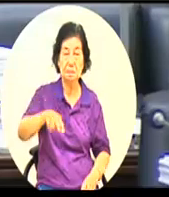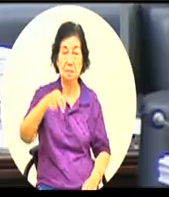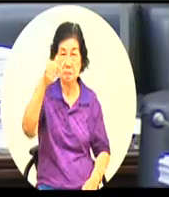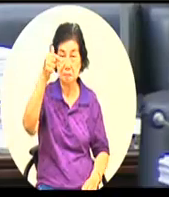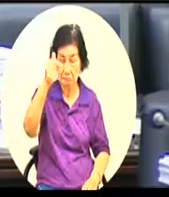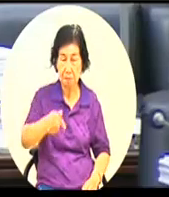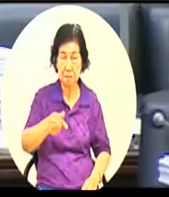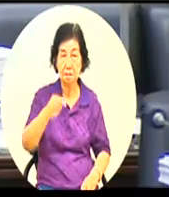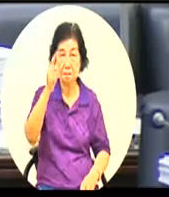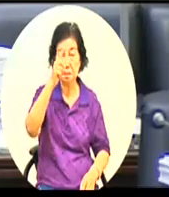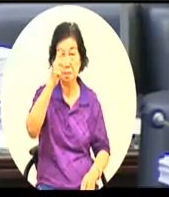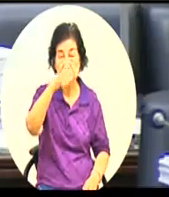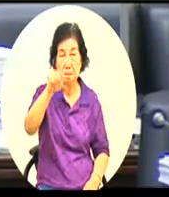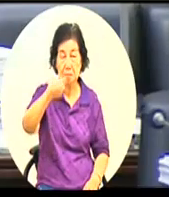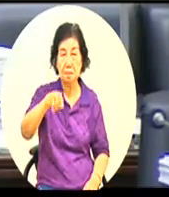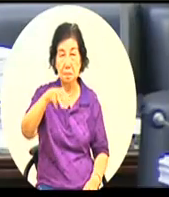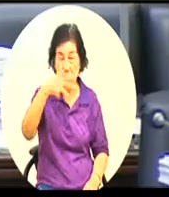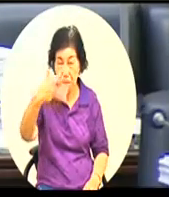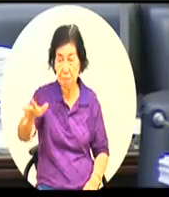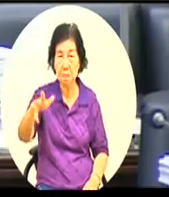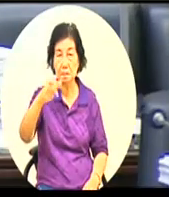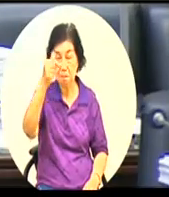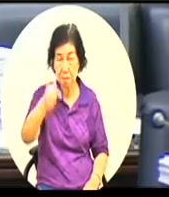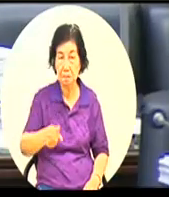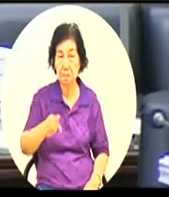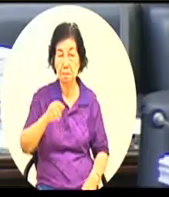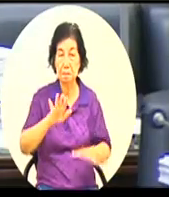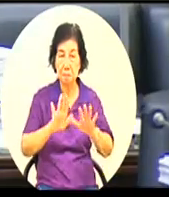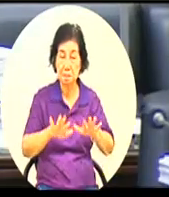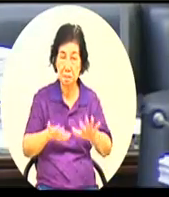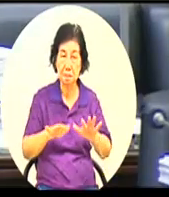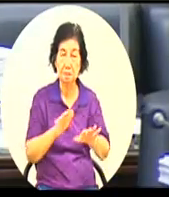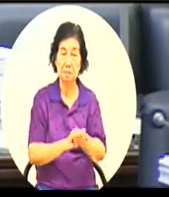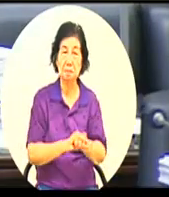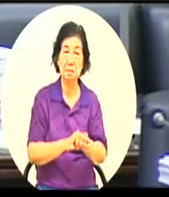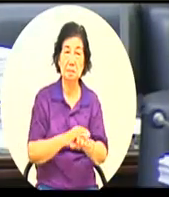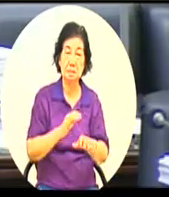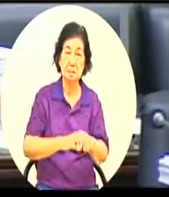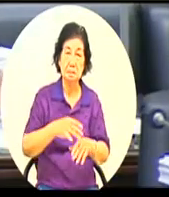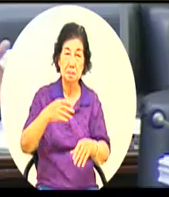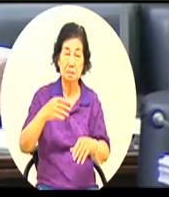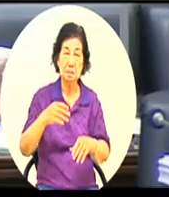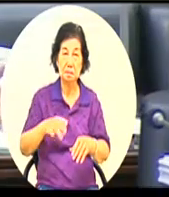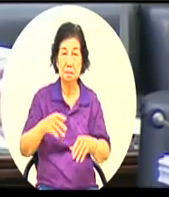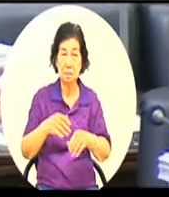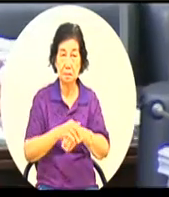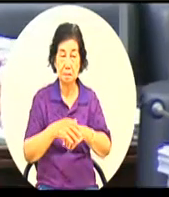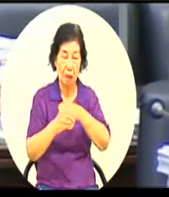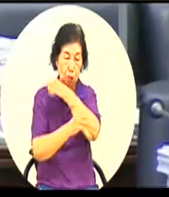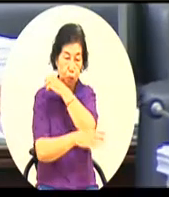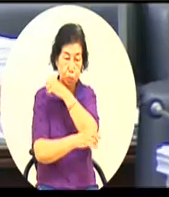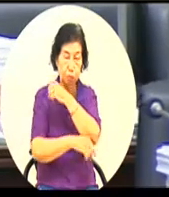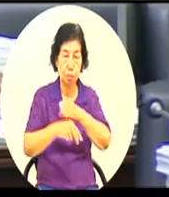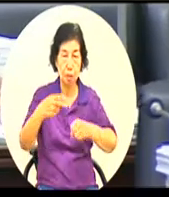1800几亿，啊，你拿二行程的机车，高雄市。